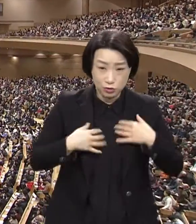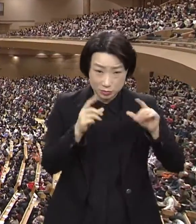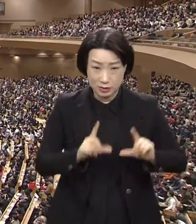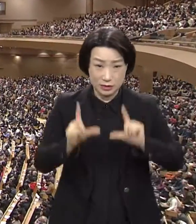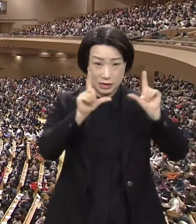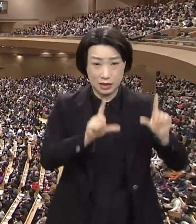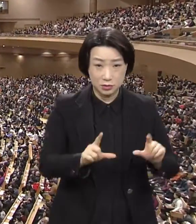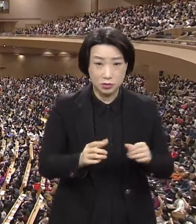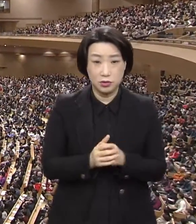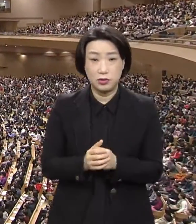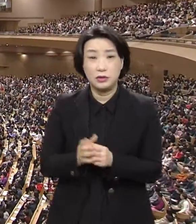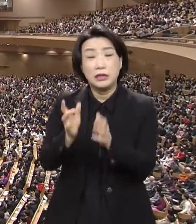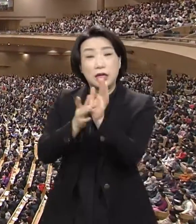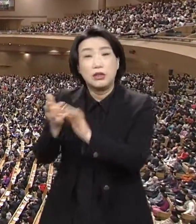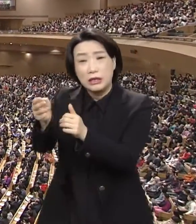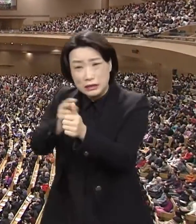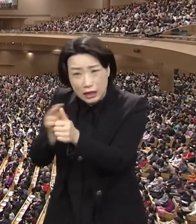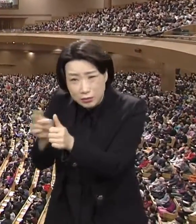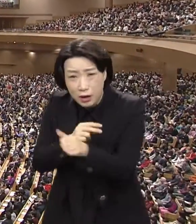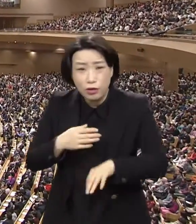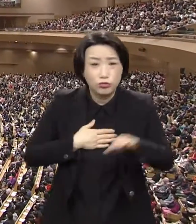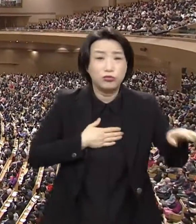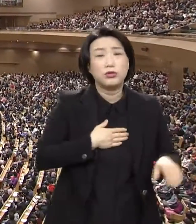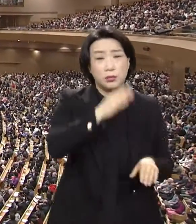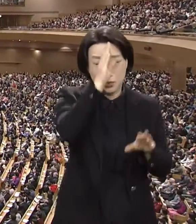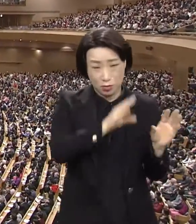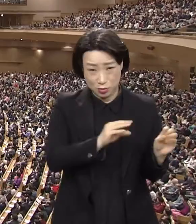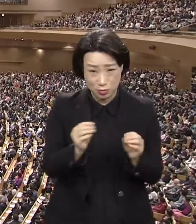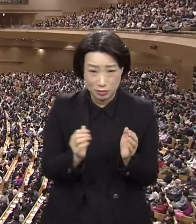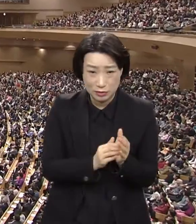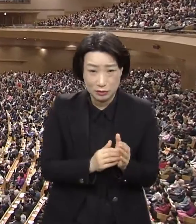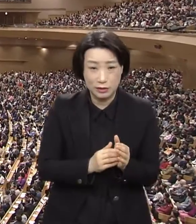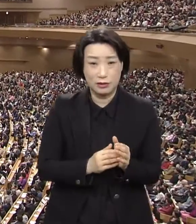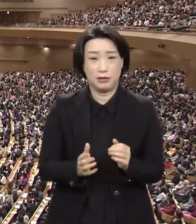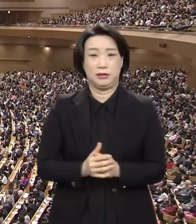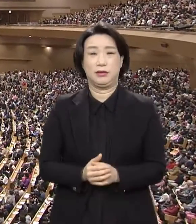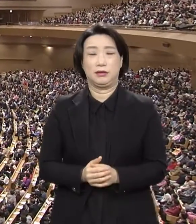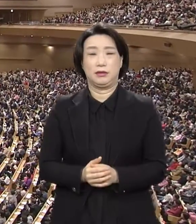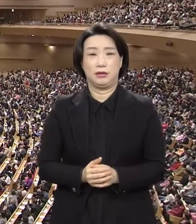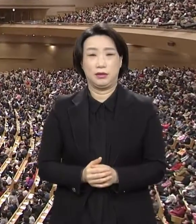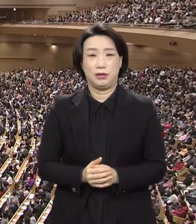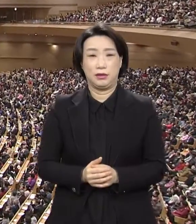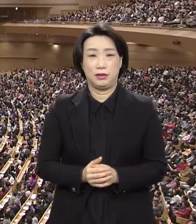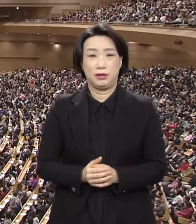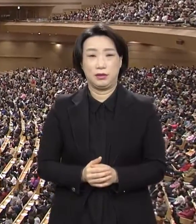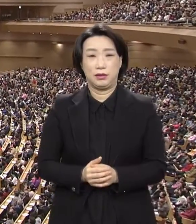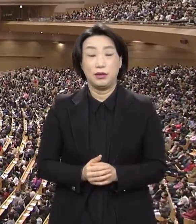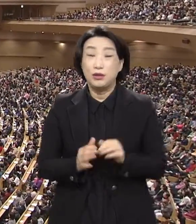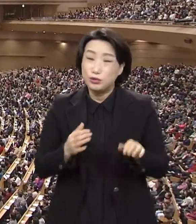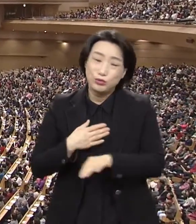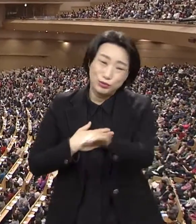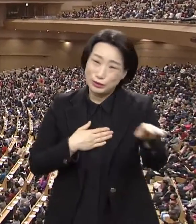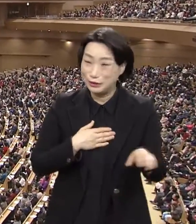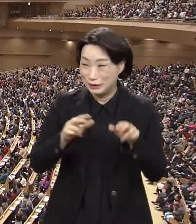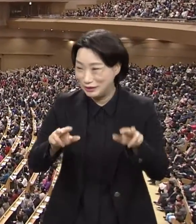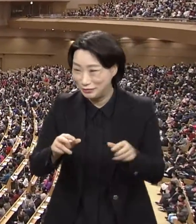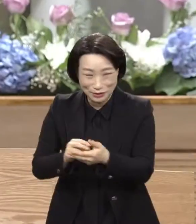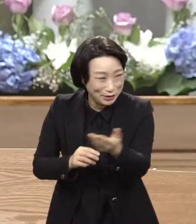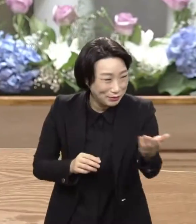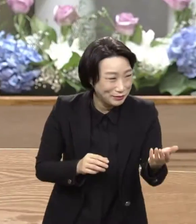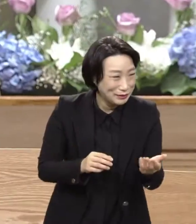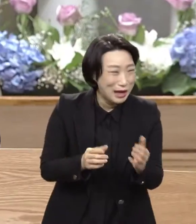평화를 누리고 그가 채찍에 맞음으로 나음을 입었도다 우리는 아멘